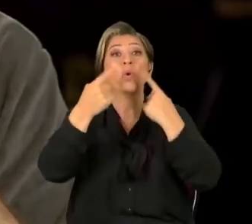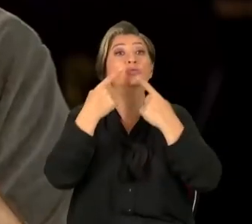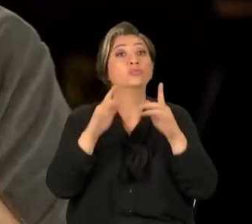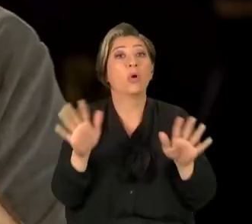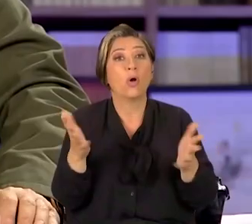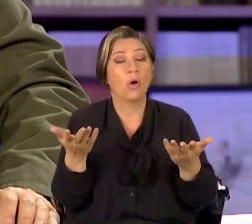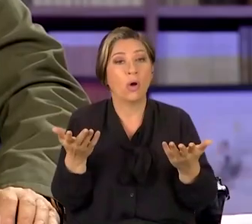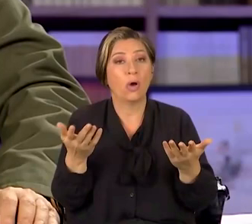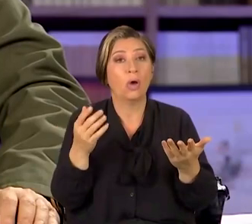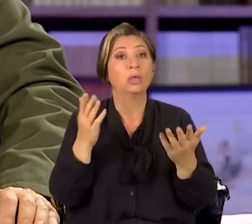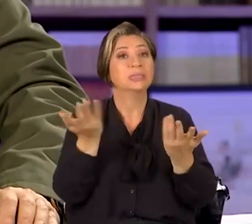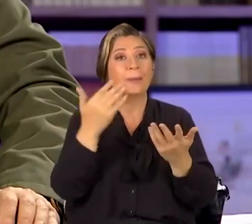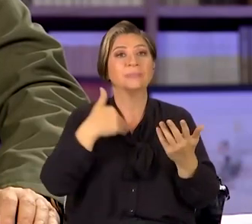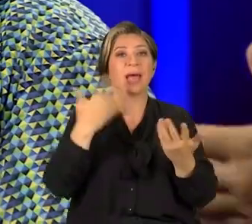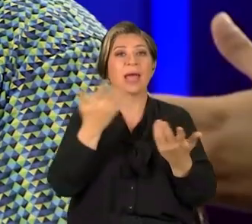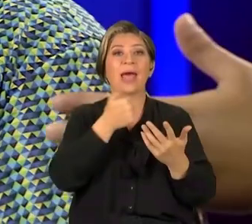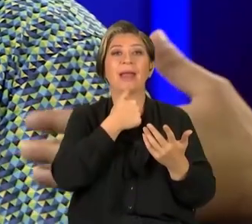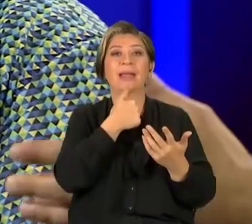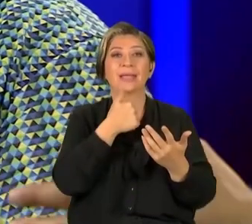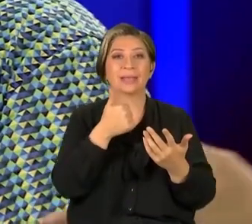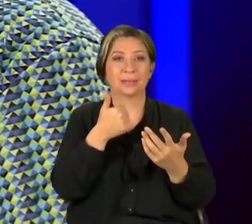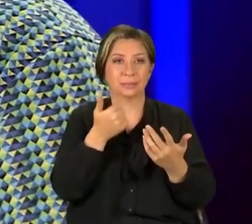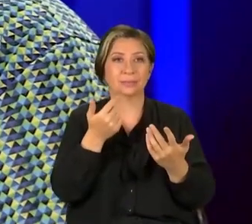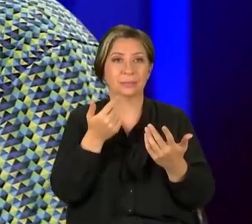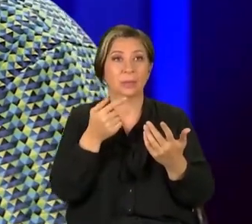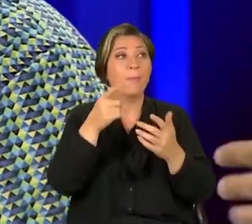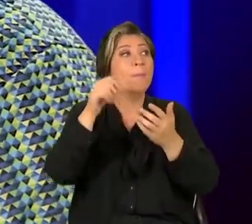etmiyor o kadar çok Çünkü bizdekiler hala erkek aramızda